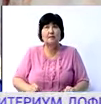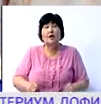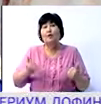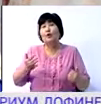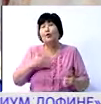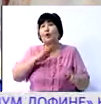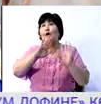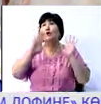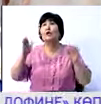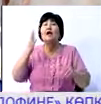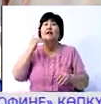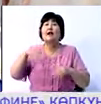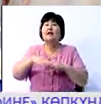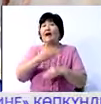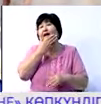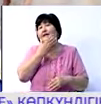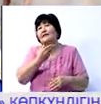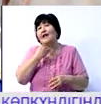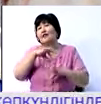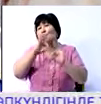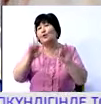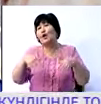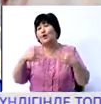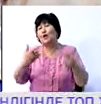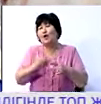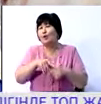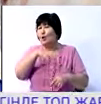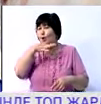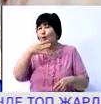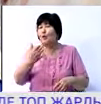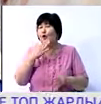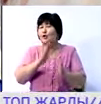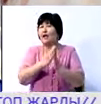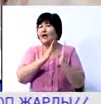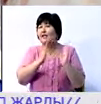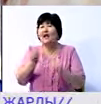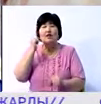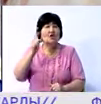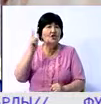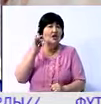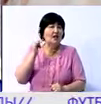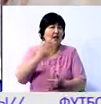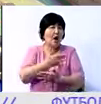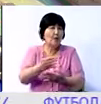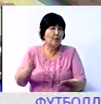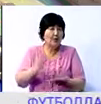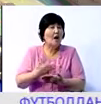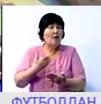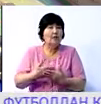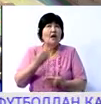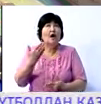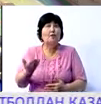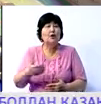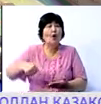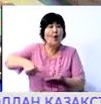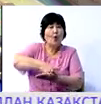мен көрмеге татар халқының сәндік өнерін ұсынамын. Бұл жерде көптеген ұлттық кітаптар мен ежелгі тарихи бұйымдар бар. Мысалға, мына